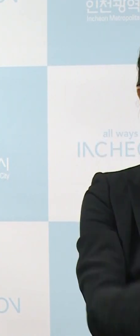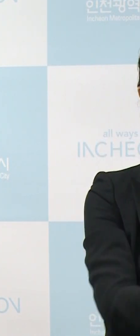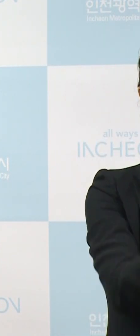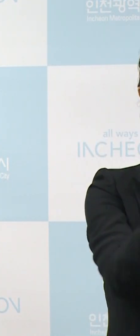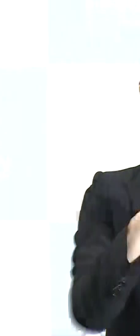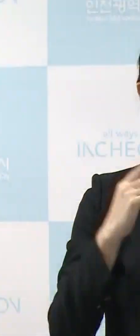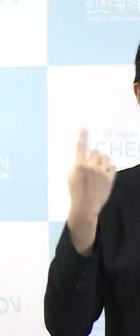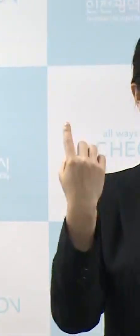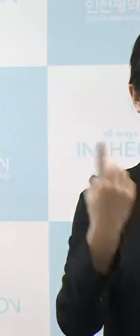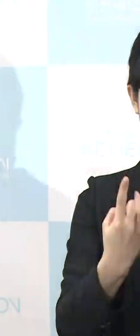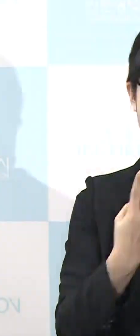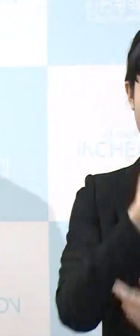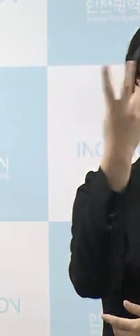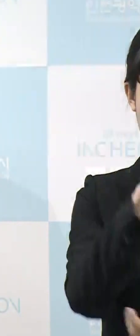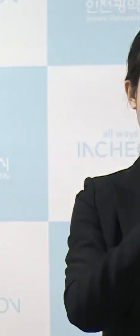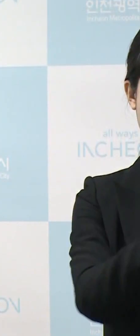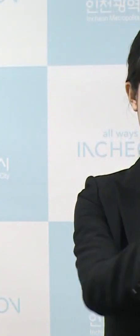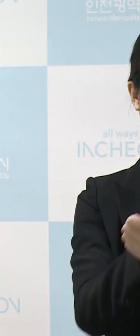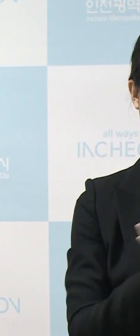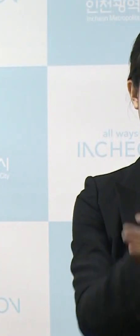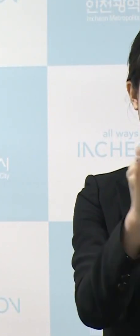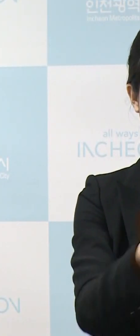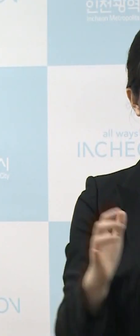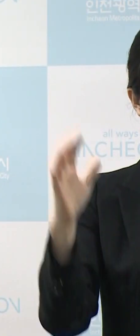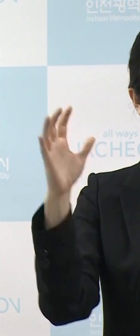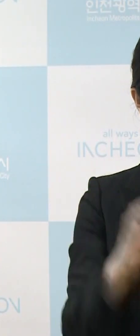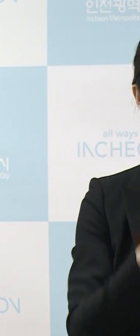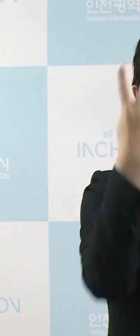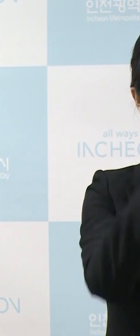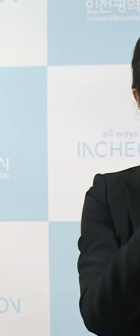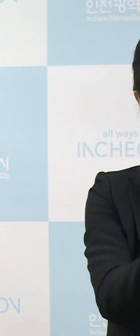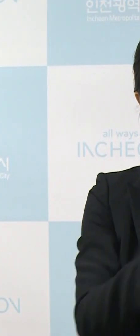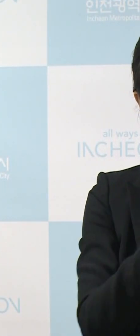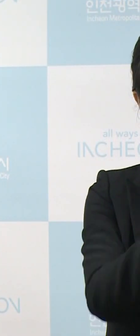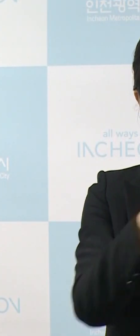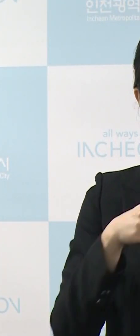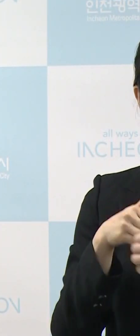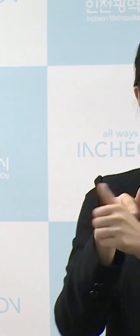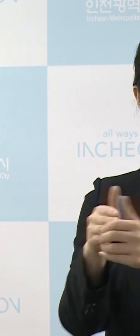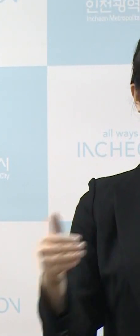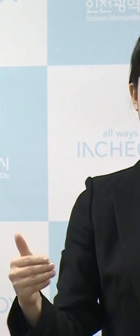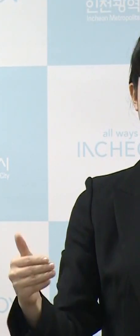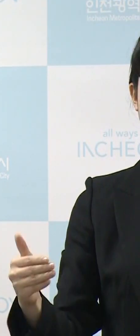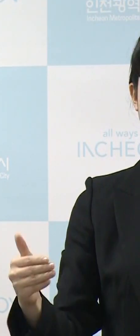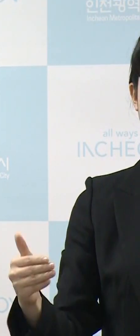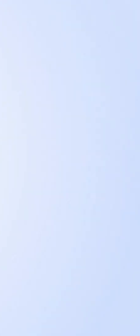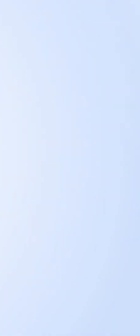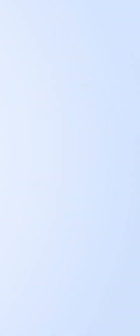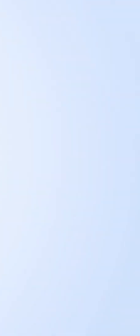민간 소속 감염병 전문가로 구성된 역학조사관을 즉각 가동하였습니다.